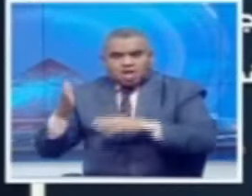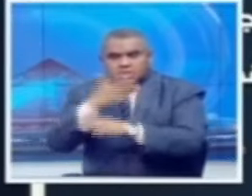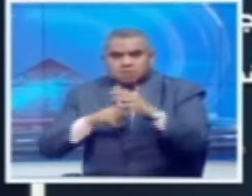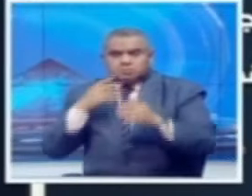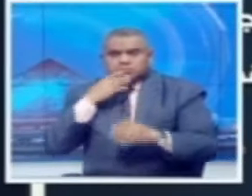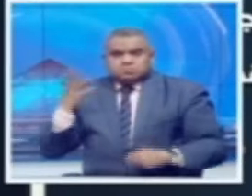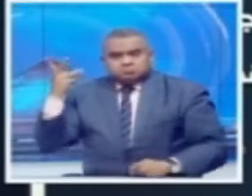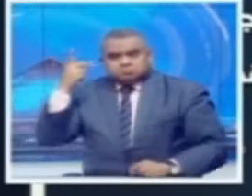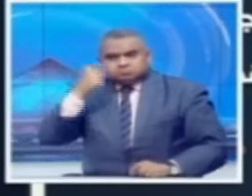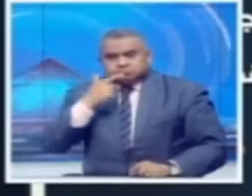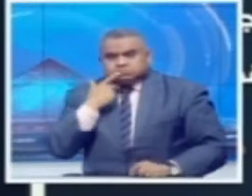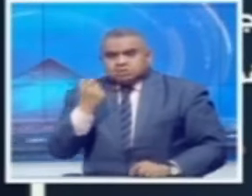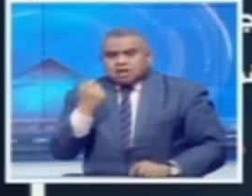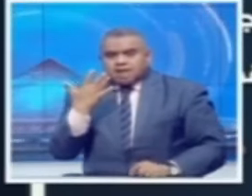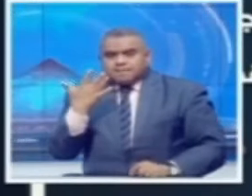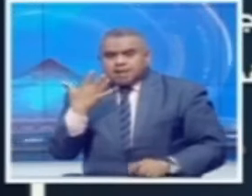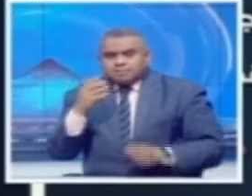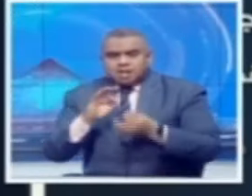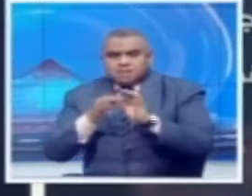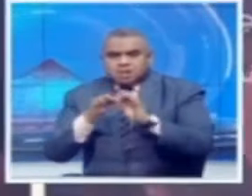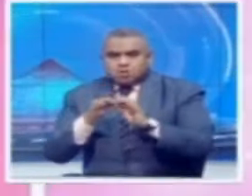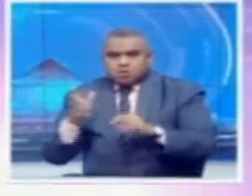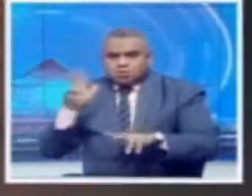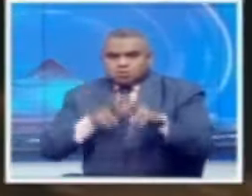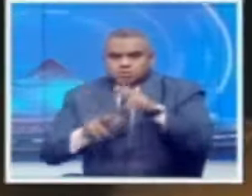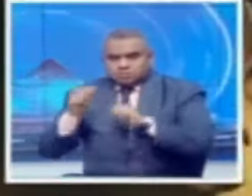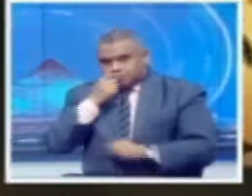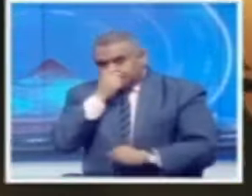قدر قيمتها ب5 ملايين جنيه.